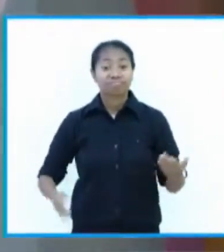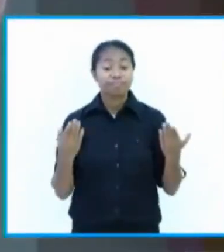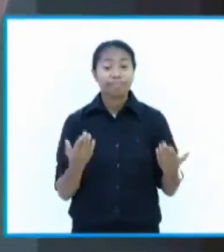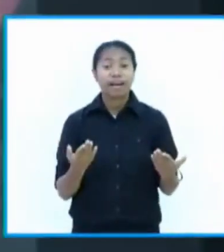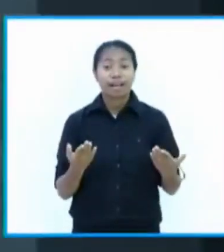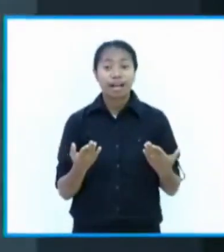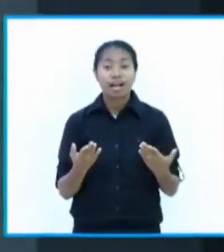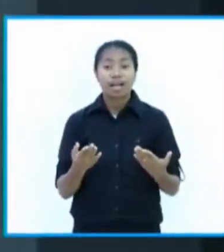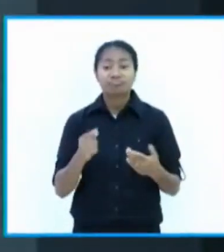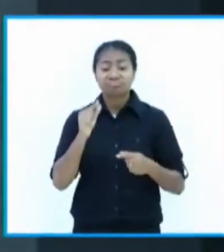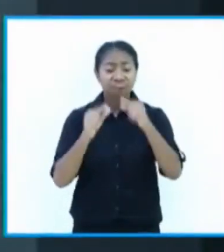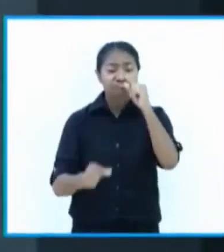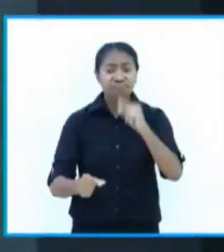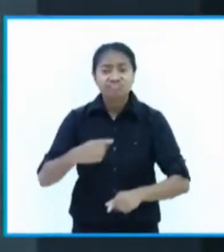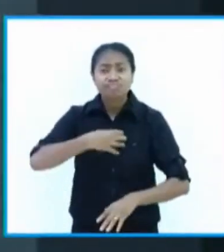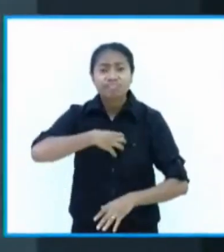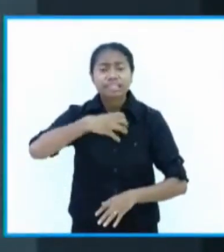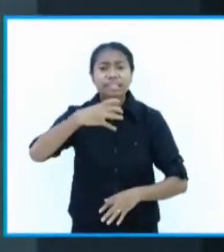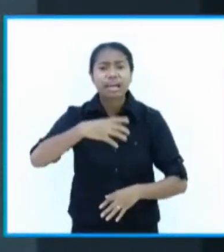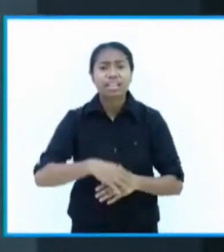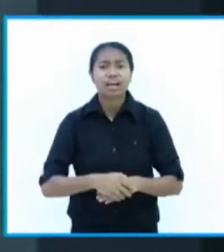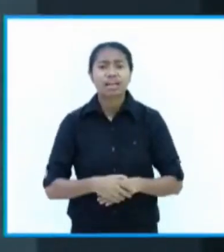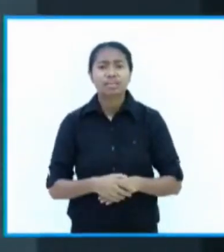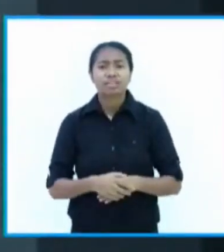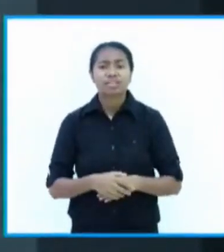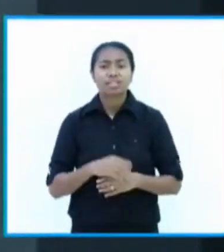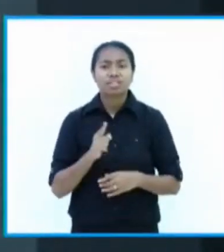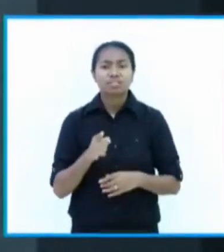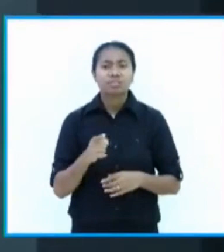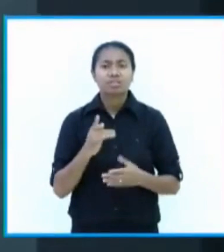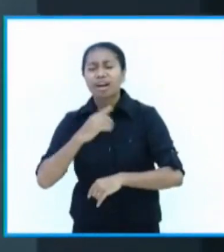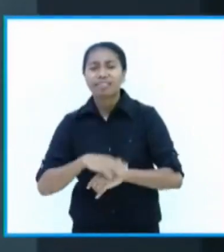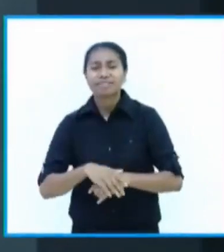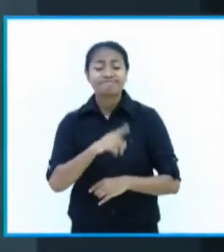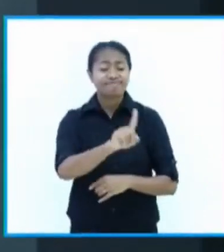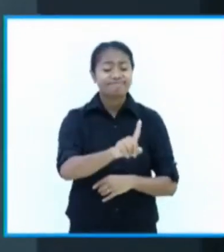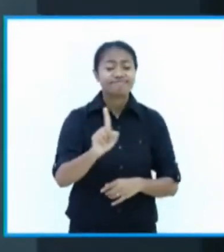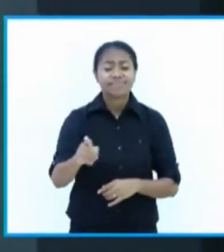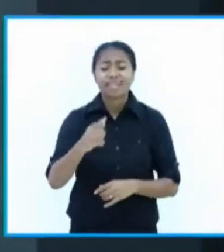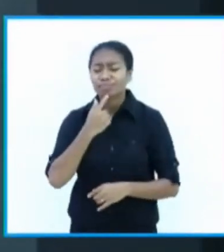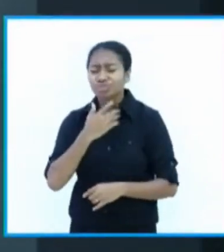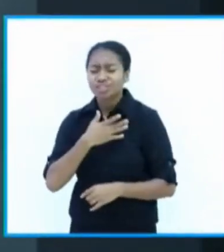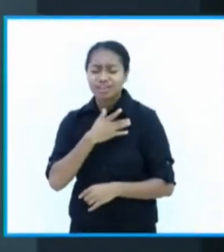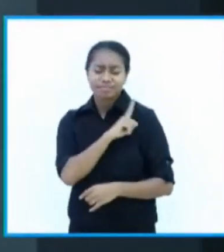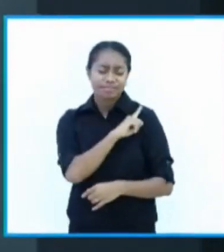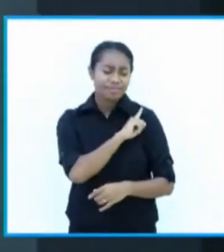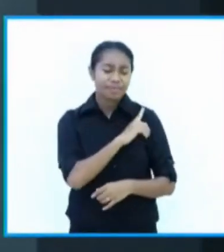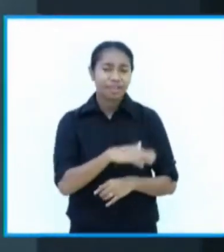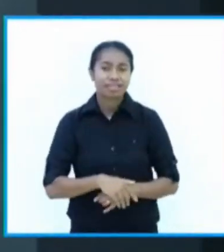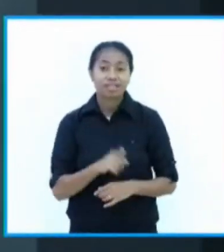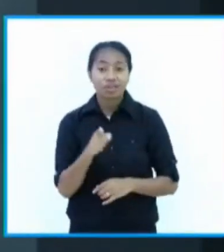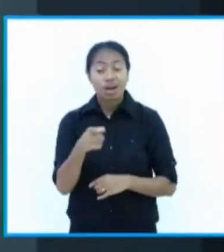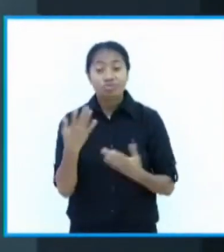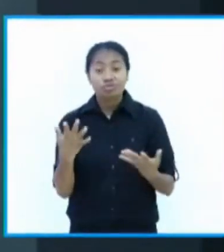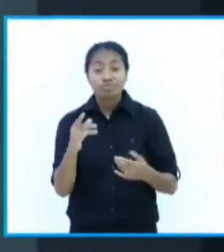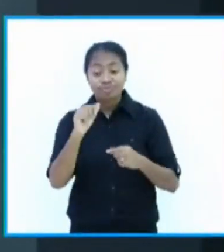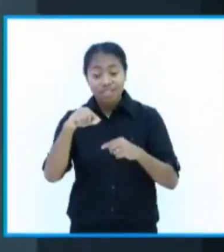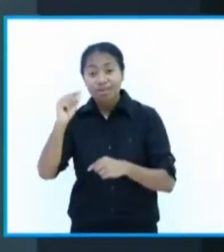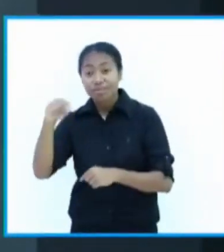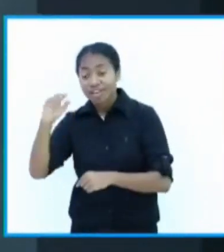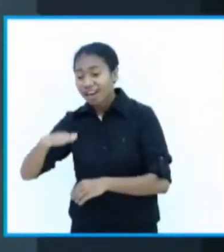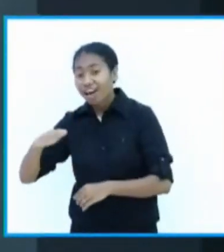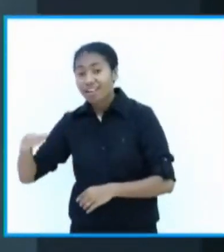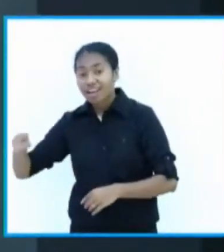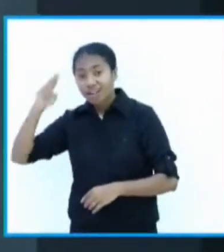orang percaya mengalami segala macam hal tapi dia tetap kuat kalau kamu benar-benar anak tuhan kamu